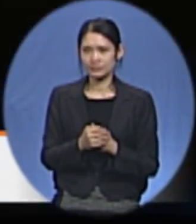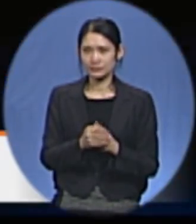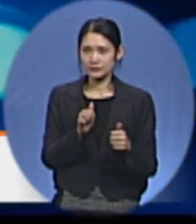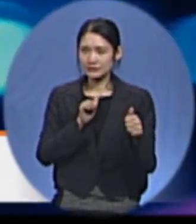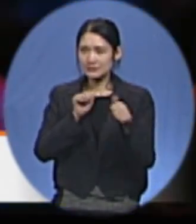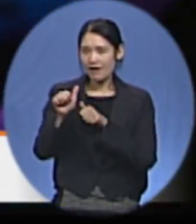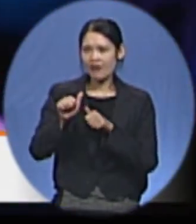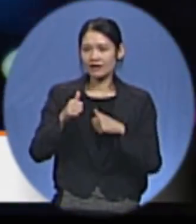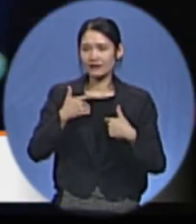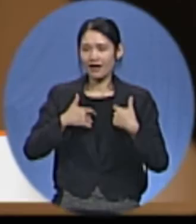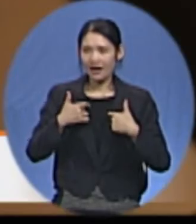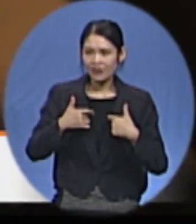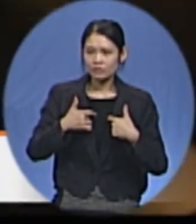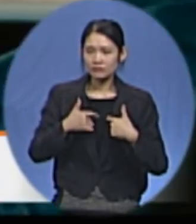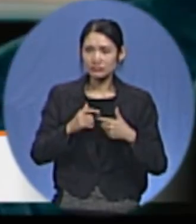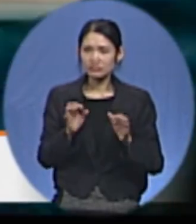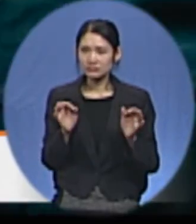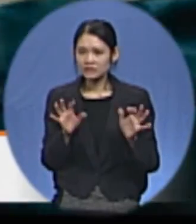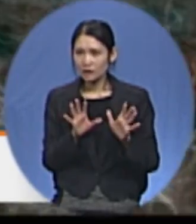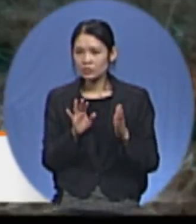승리의 기쁨도 잠시.